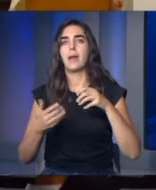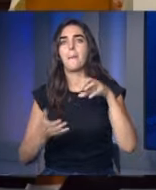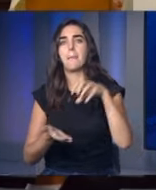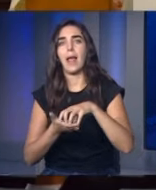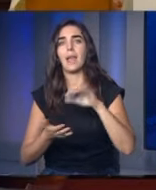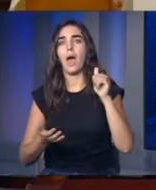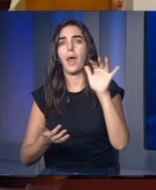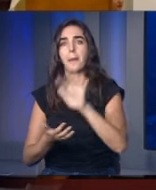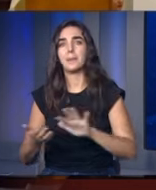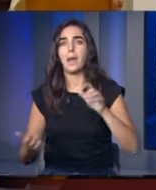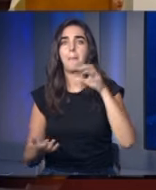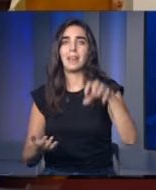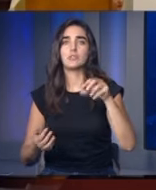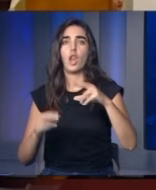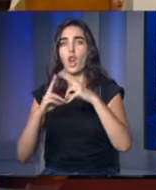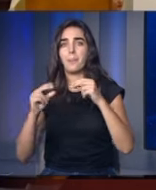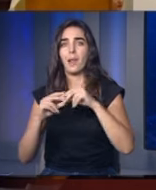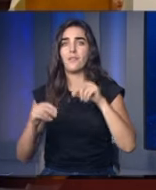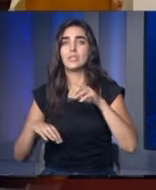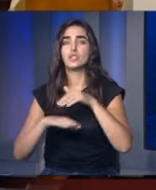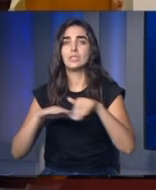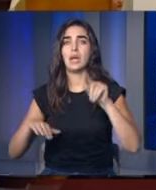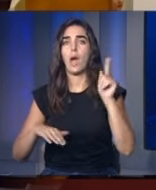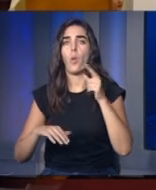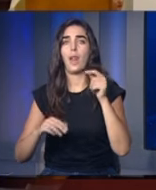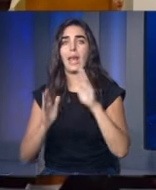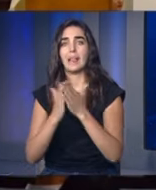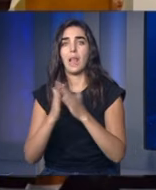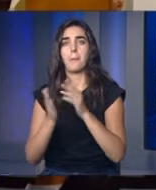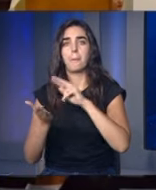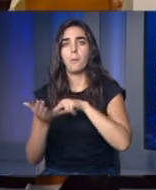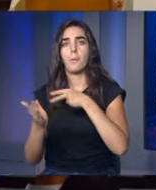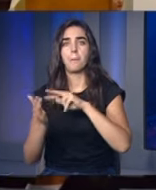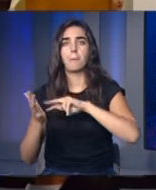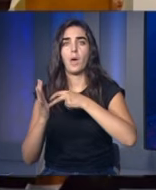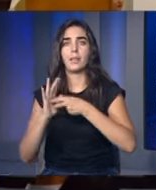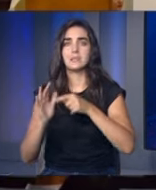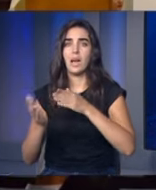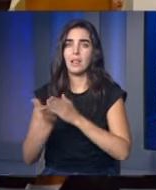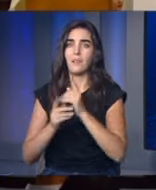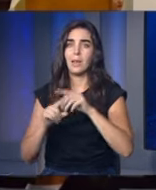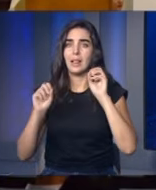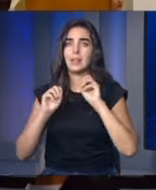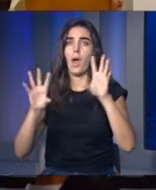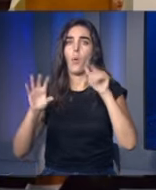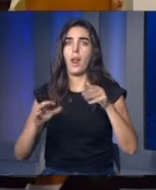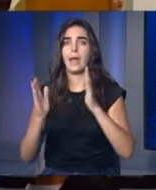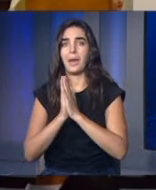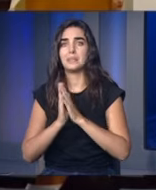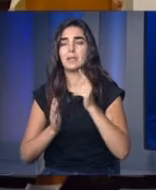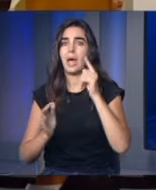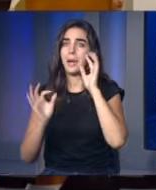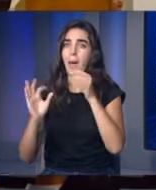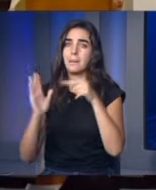العربية البيزنطية في لبنان الجزء الأول، كتاب خطه المهندس نبيل نجم مسلطا من خلاله الضوء على غنى الفن